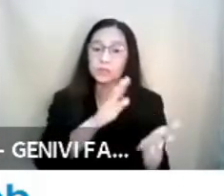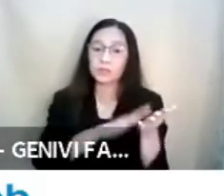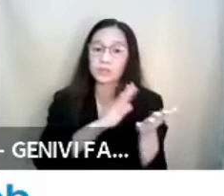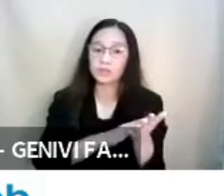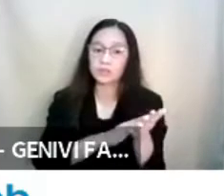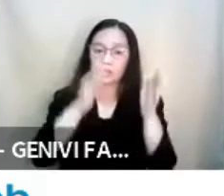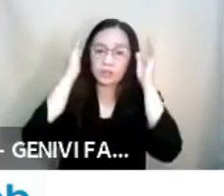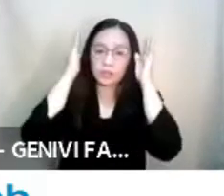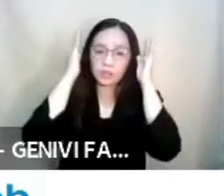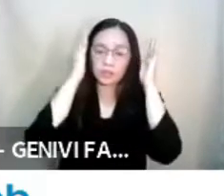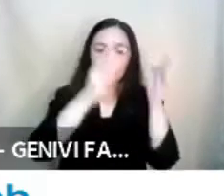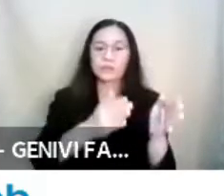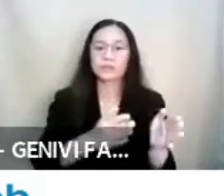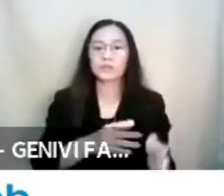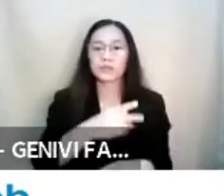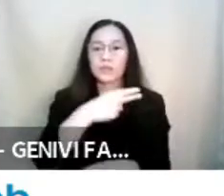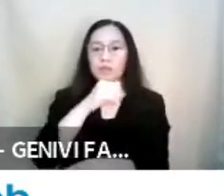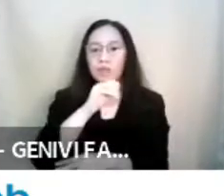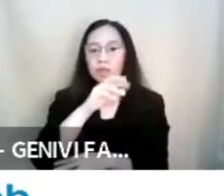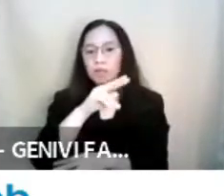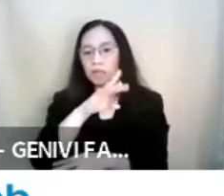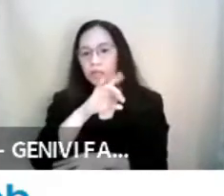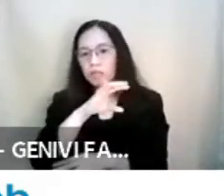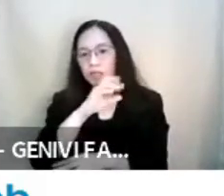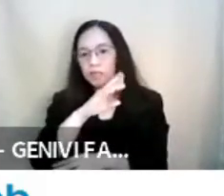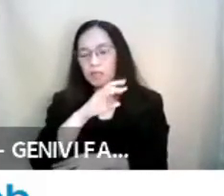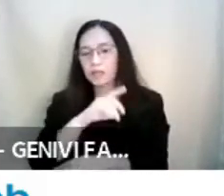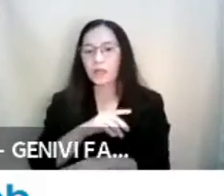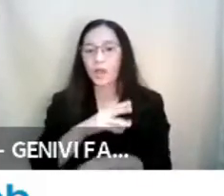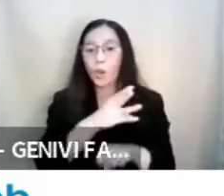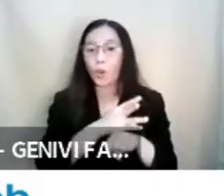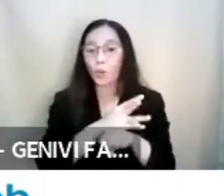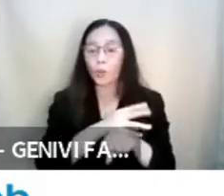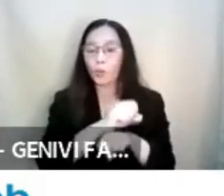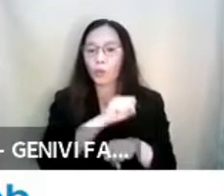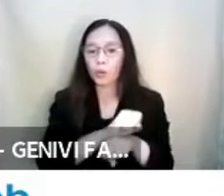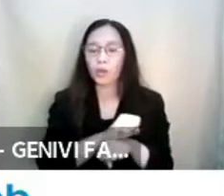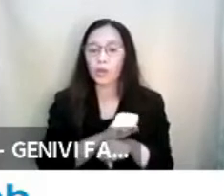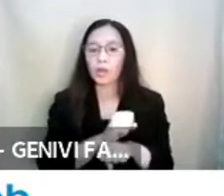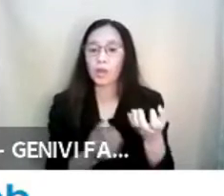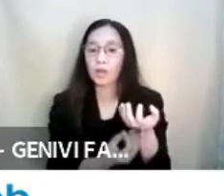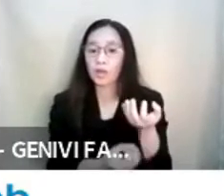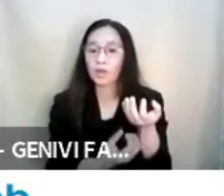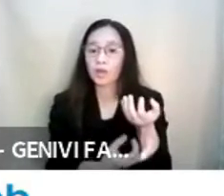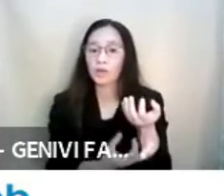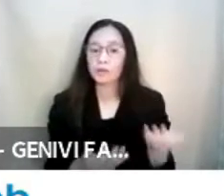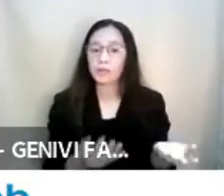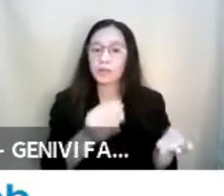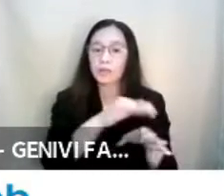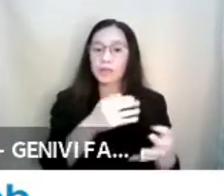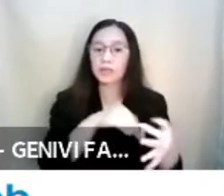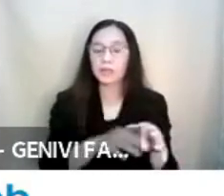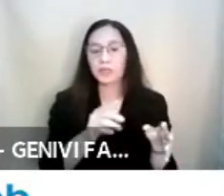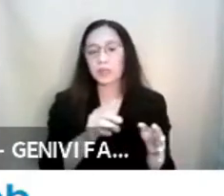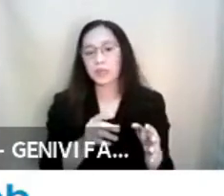focusing on handicrafts, woodwork, cooking, no, baking, and packaging. And kadalasan dito po nagpo-focus